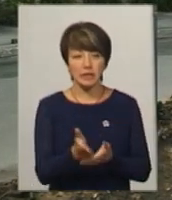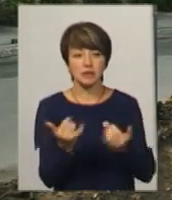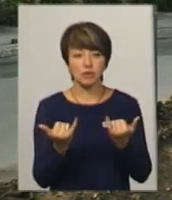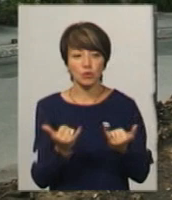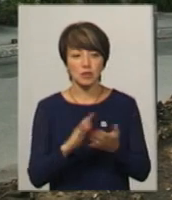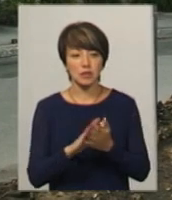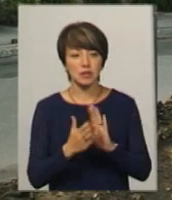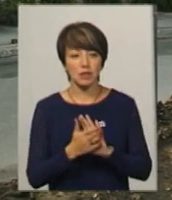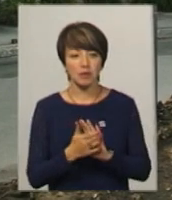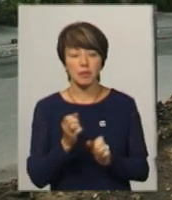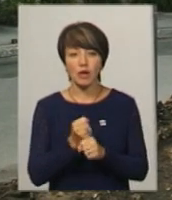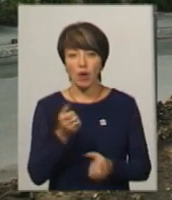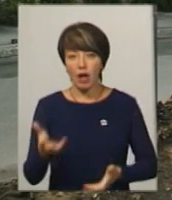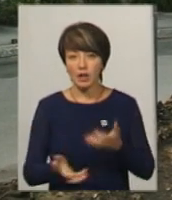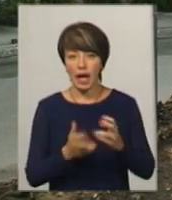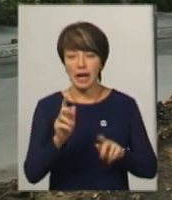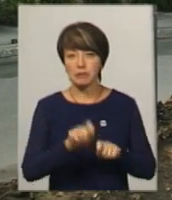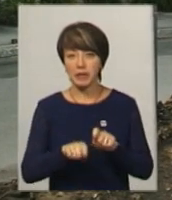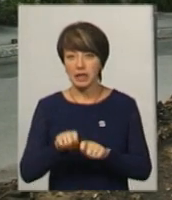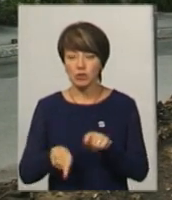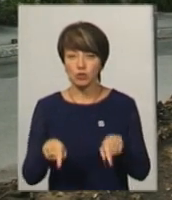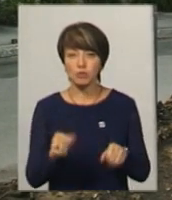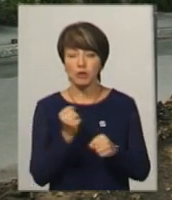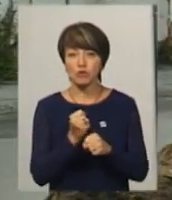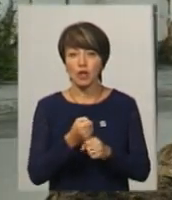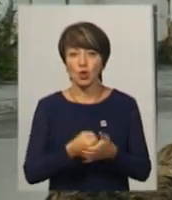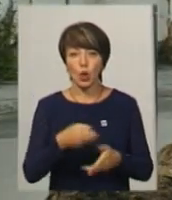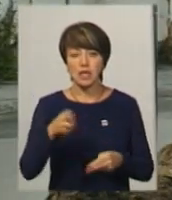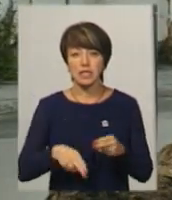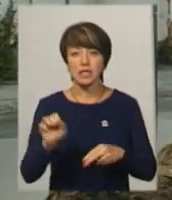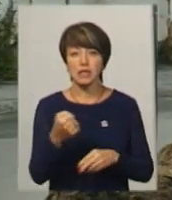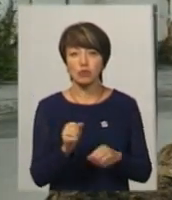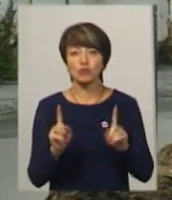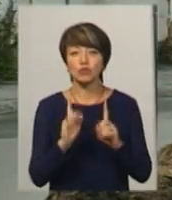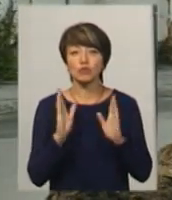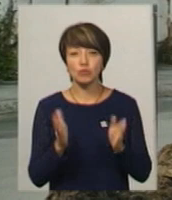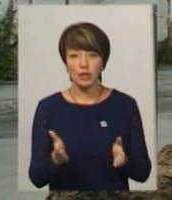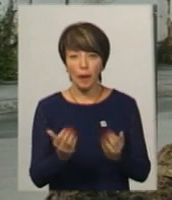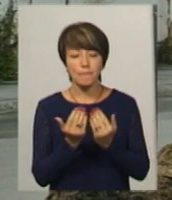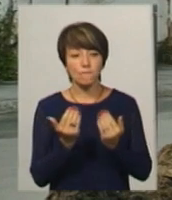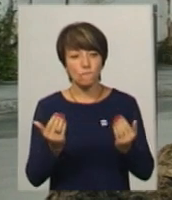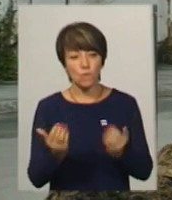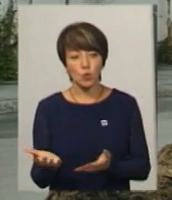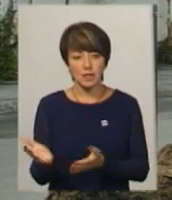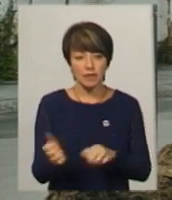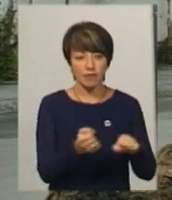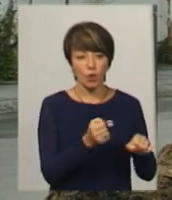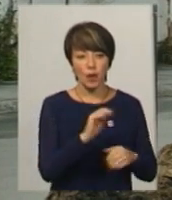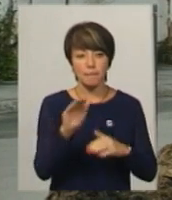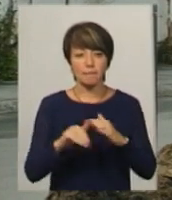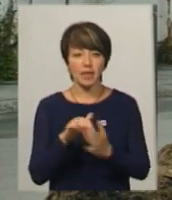працює в місті Полонному археологічна експедиція, яка буде тут працювати до кінця серпня. Щось буде музеєфіковано під